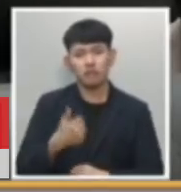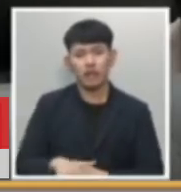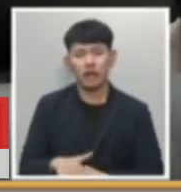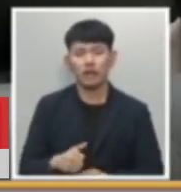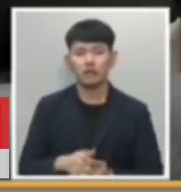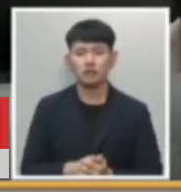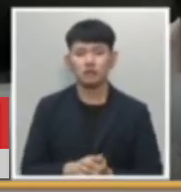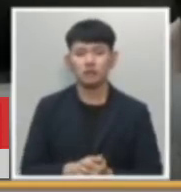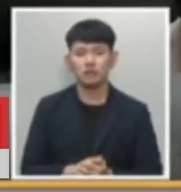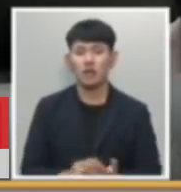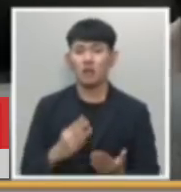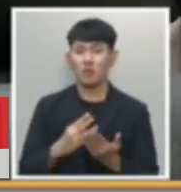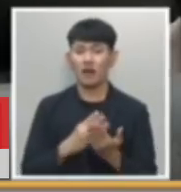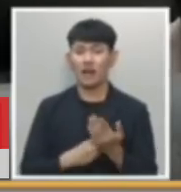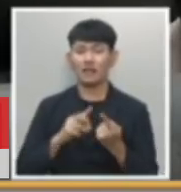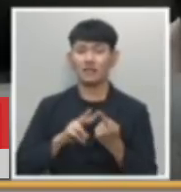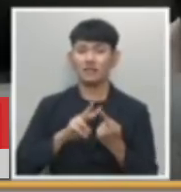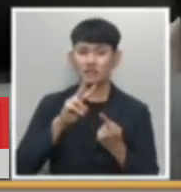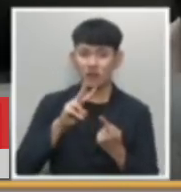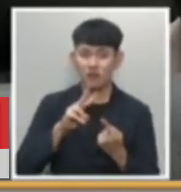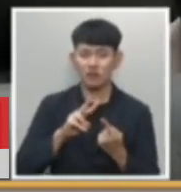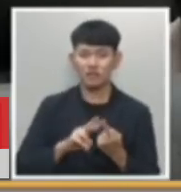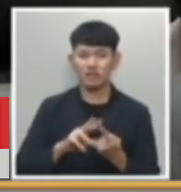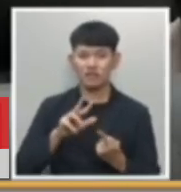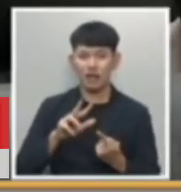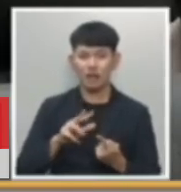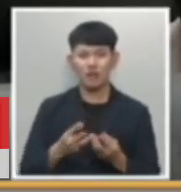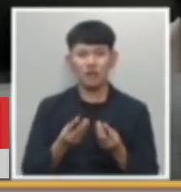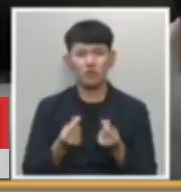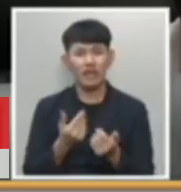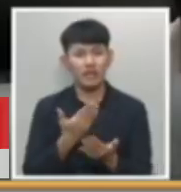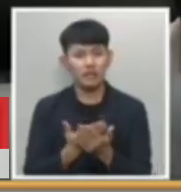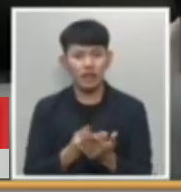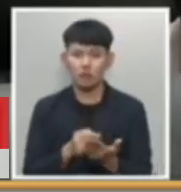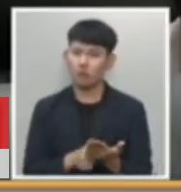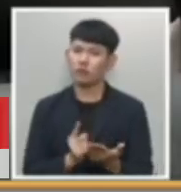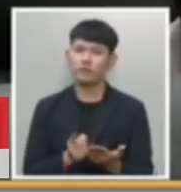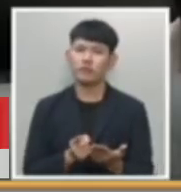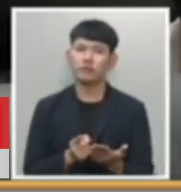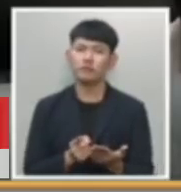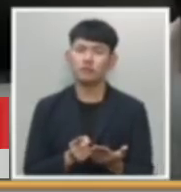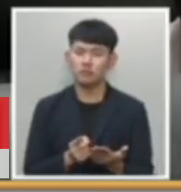วาระที่2วาระที่3กลับมาตัวเลขตรงนี้ต้องคงอยู่